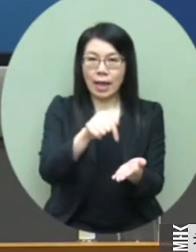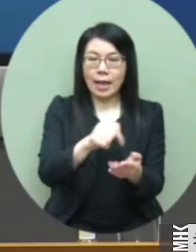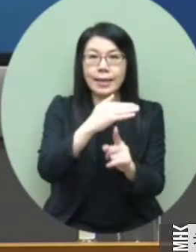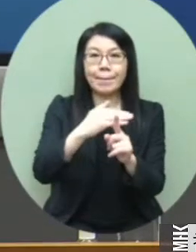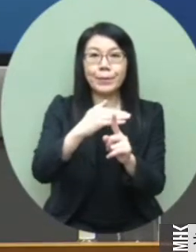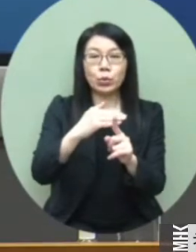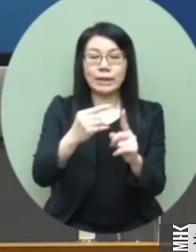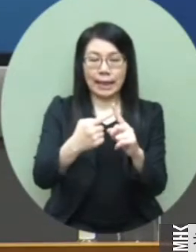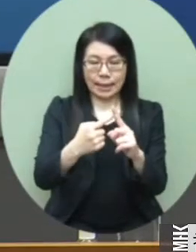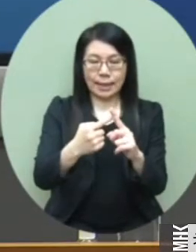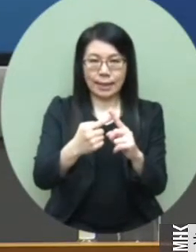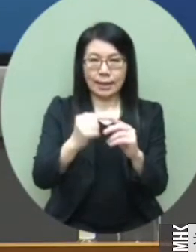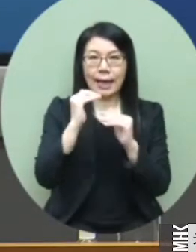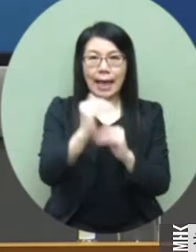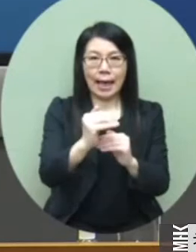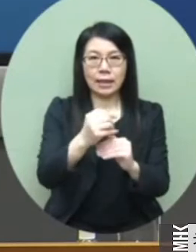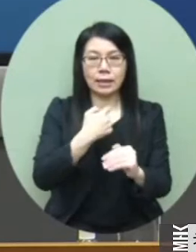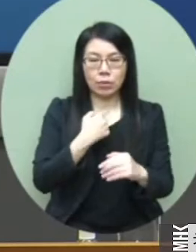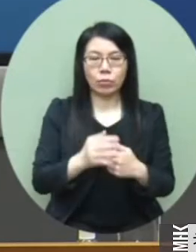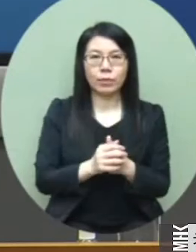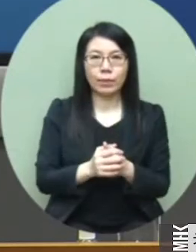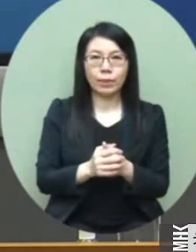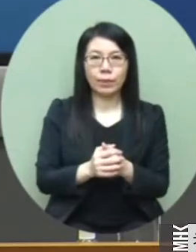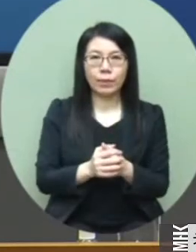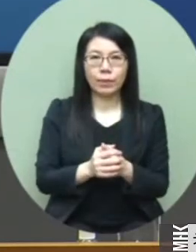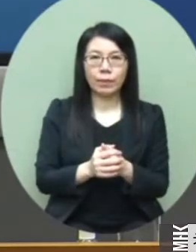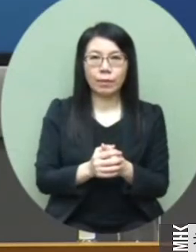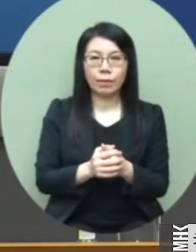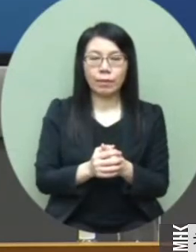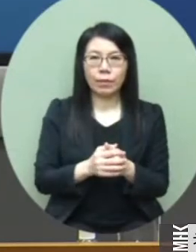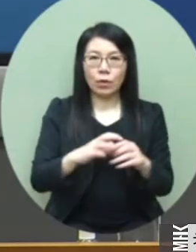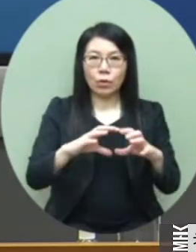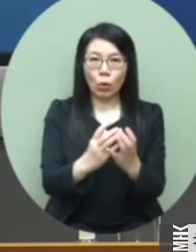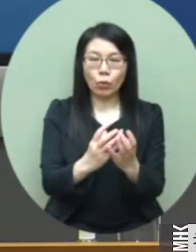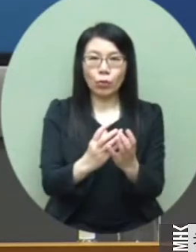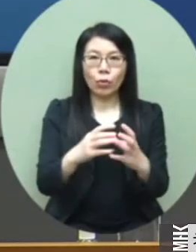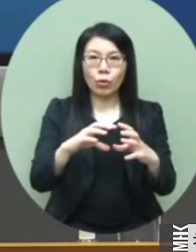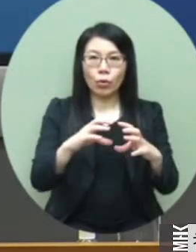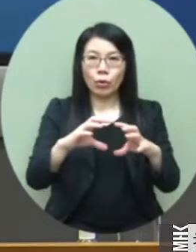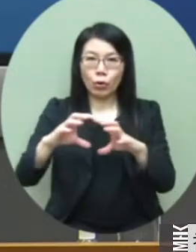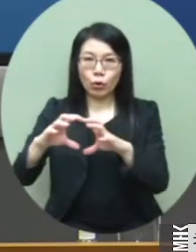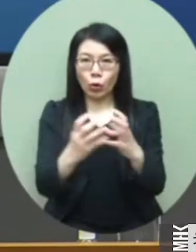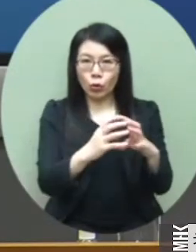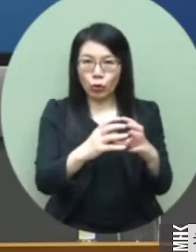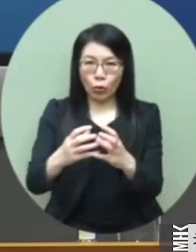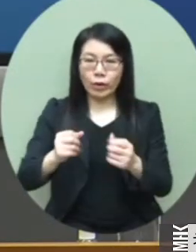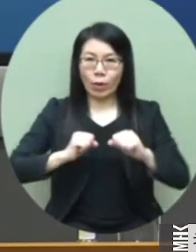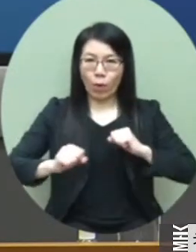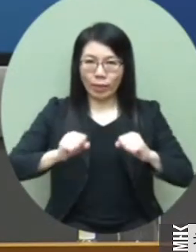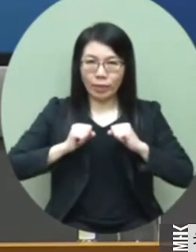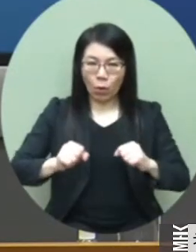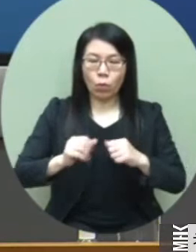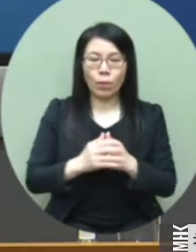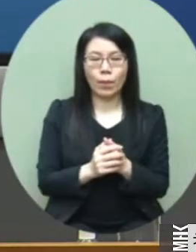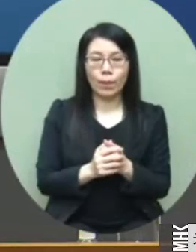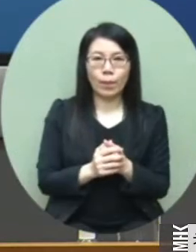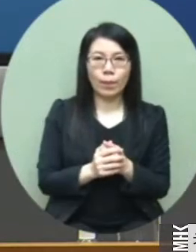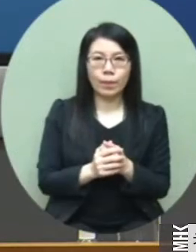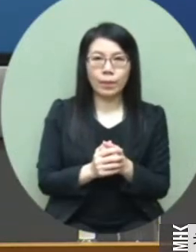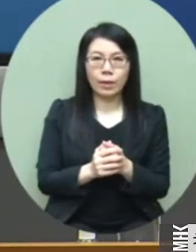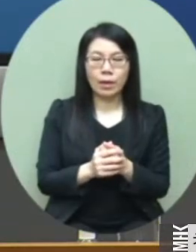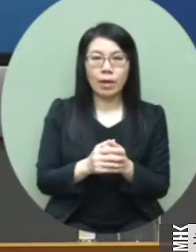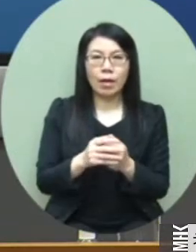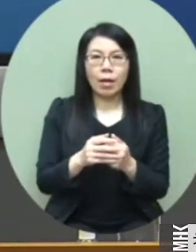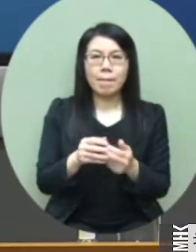數嘅限制嘅。咁我哋亦都會容許咧係對制運動，而整體而言咧，如果係